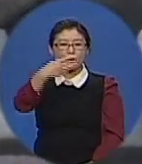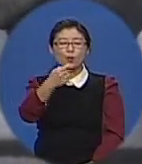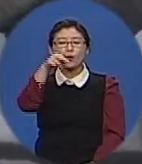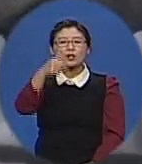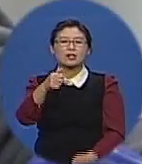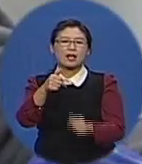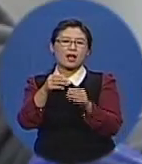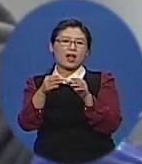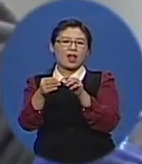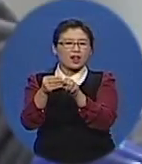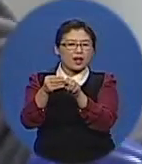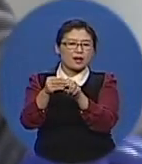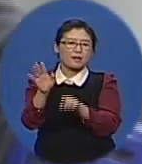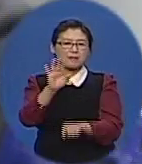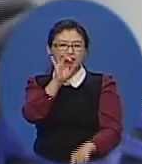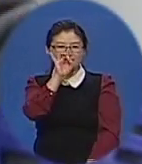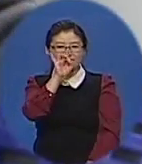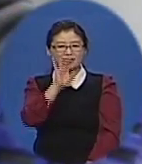않아야 됩니다.